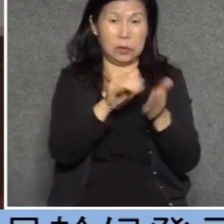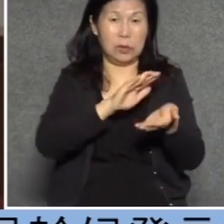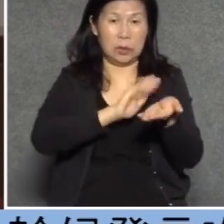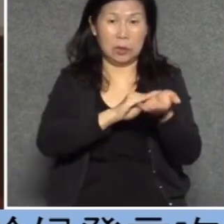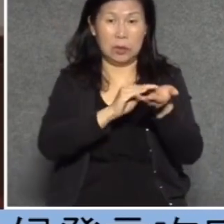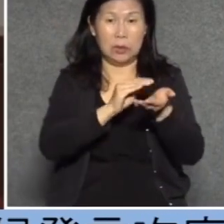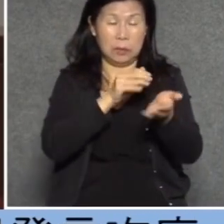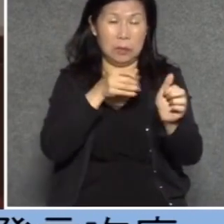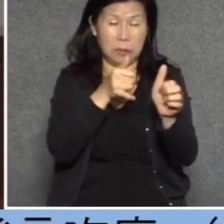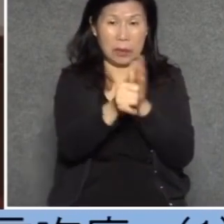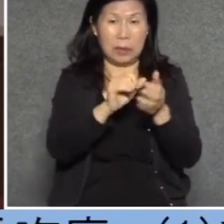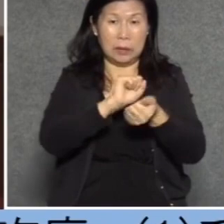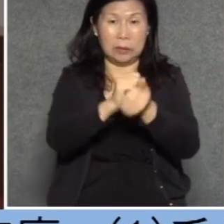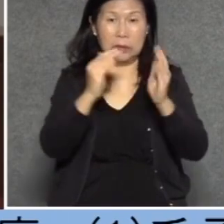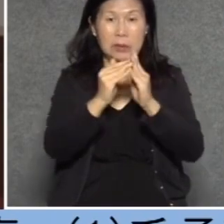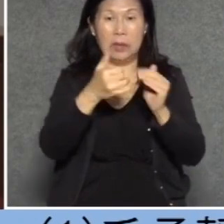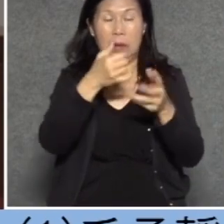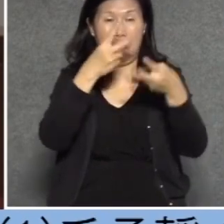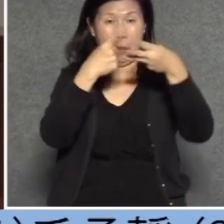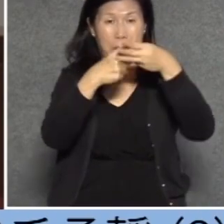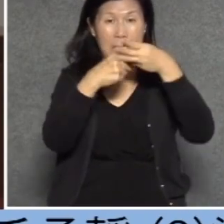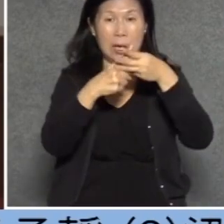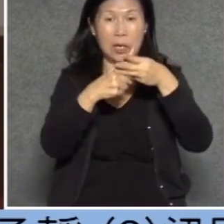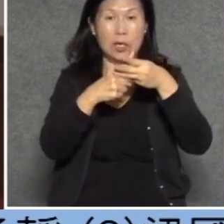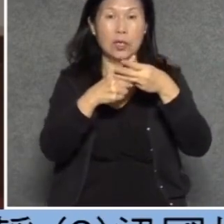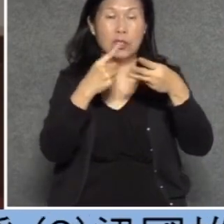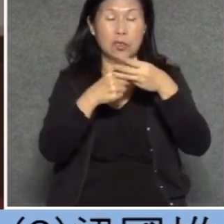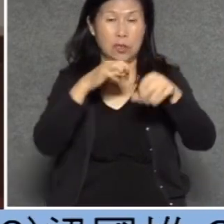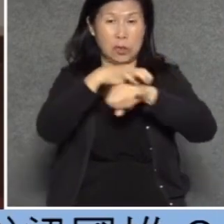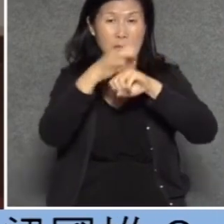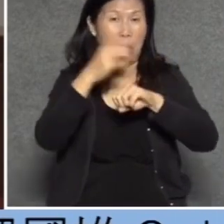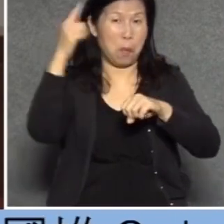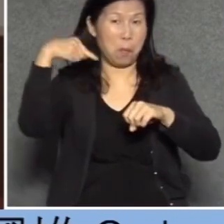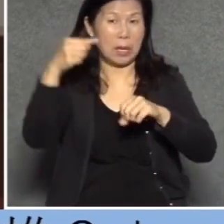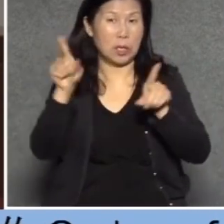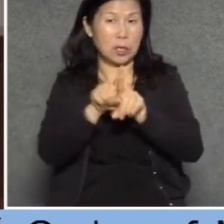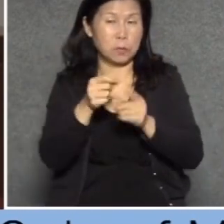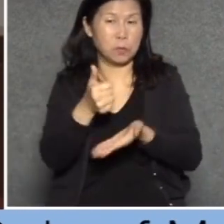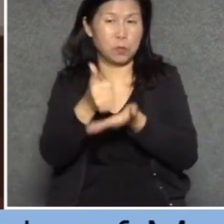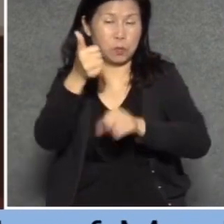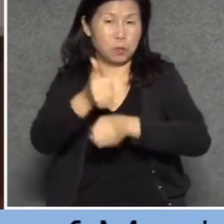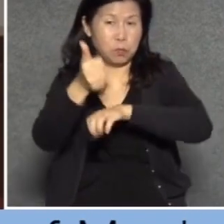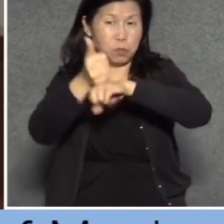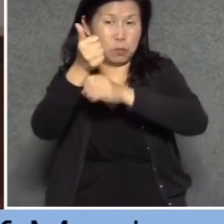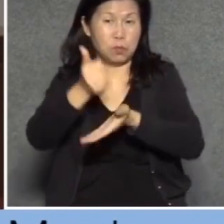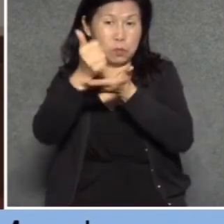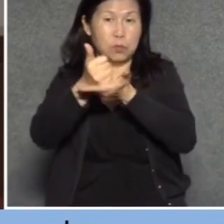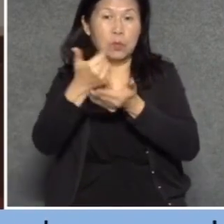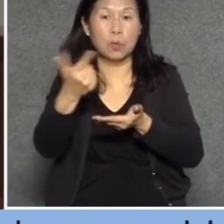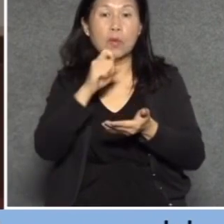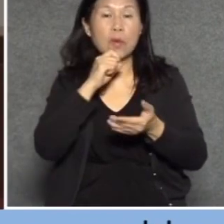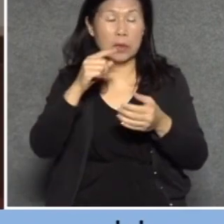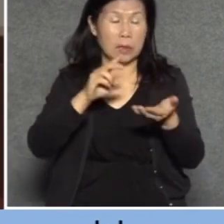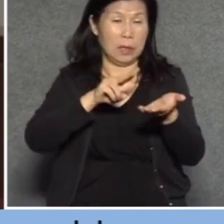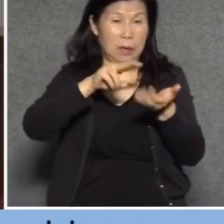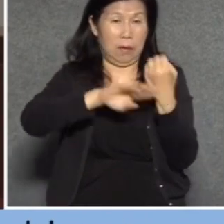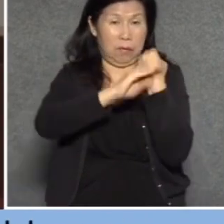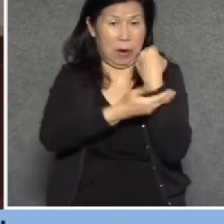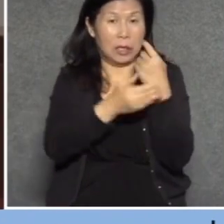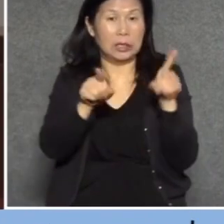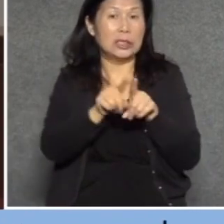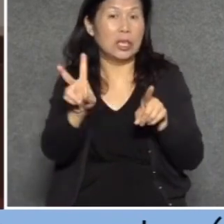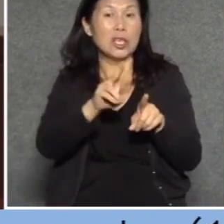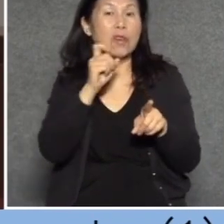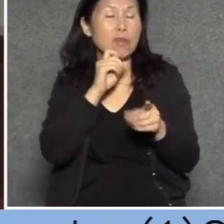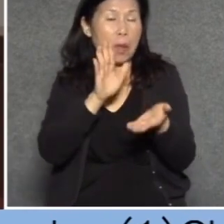個所謂民主國家啦，係咪？好多人當美國係神咁啊！喂，佢你睇下，喺個司法制度都會出現啲咁嘅漏洞，